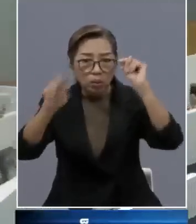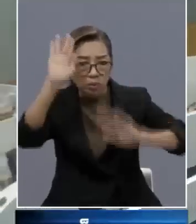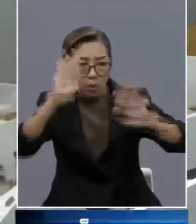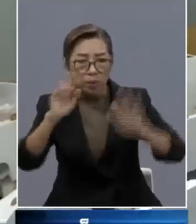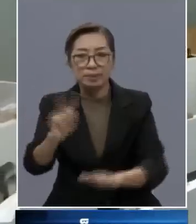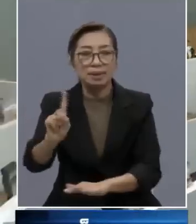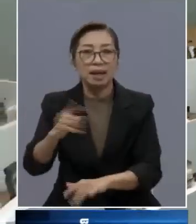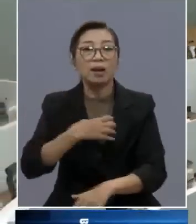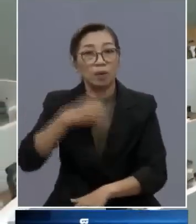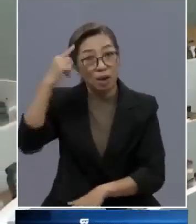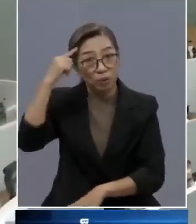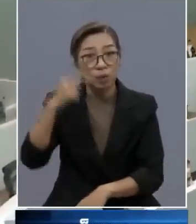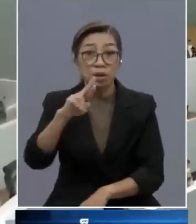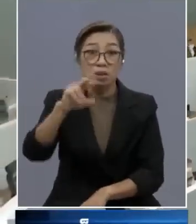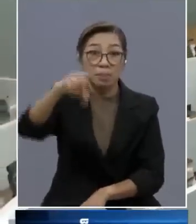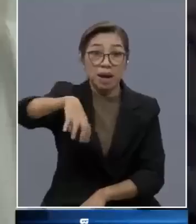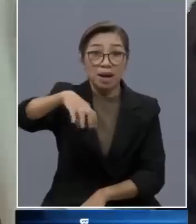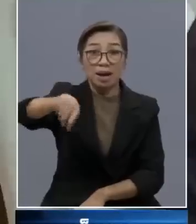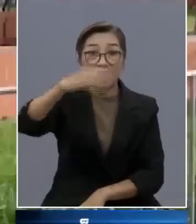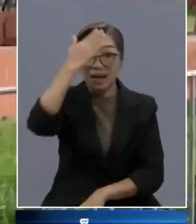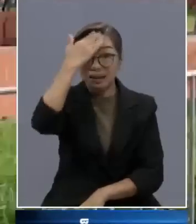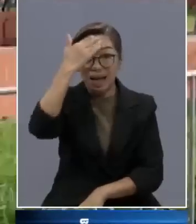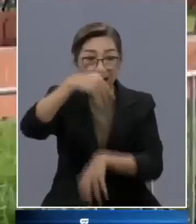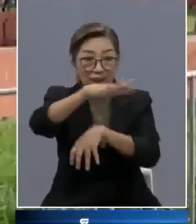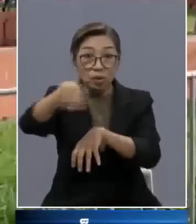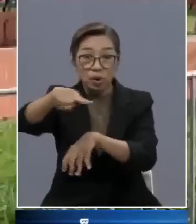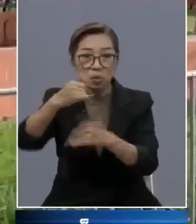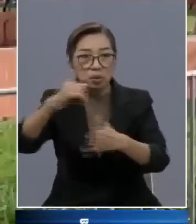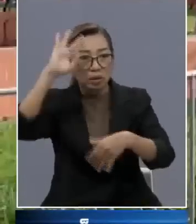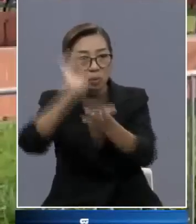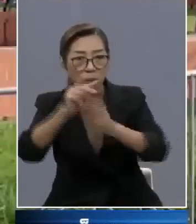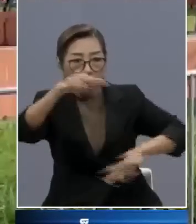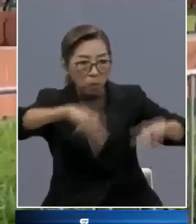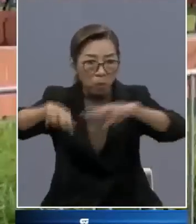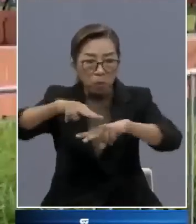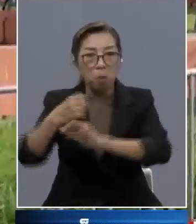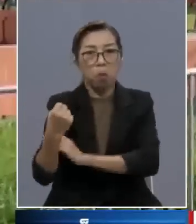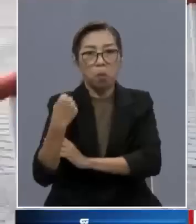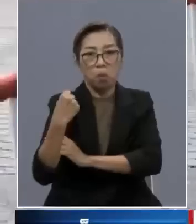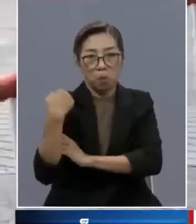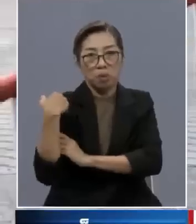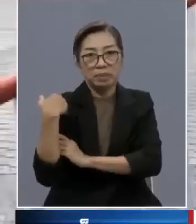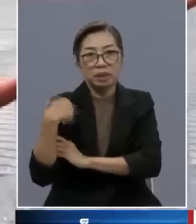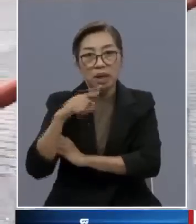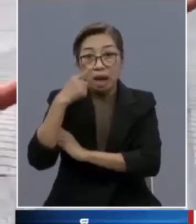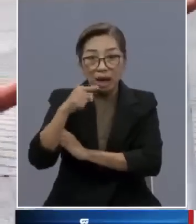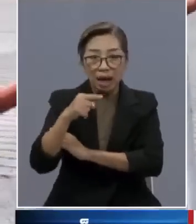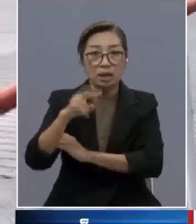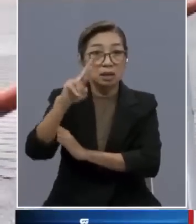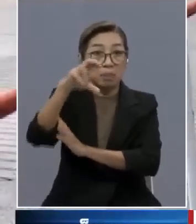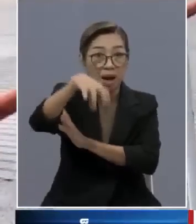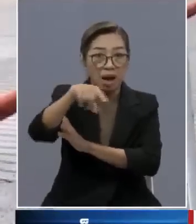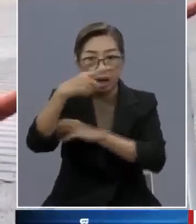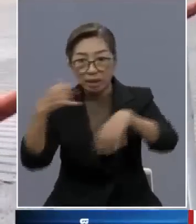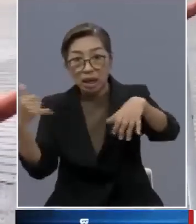บรรยากาศด้านนอกอาคารรัฐสภาครับวันนี้เนี่ยมาตรการรักษาความปลอดภัยค่อนข้างเข้มงวดนะครับบุคคลที่จะเข้าออกภายในอาค